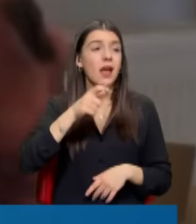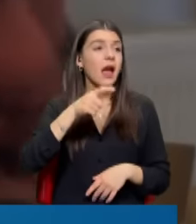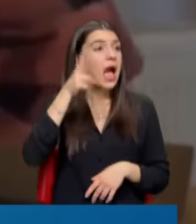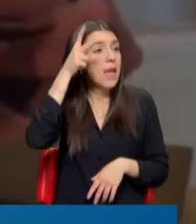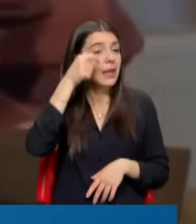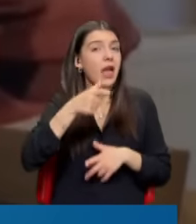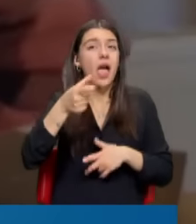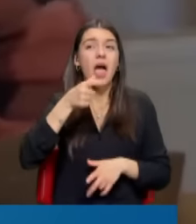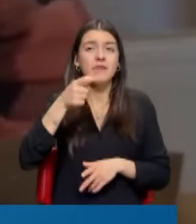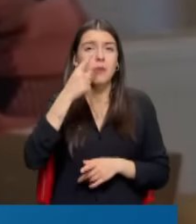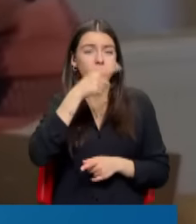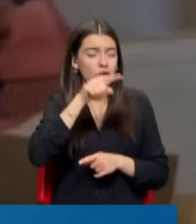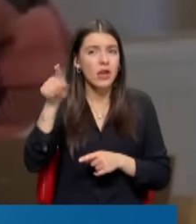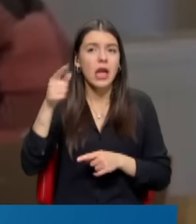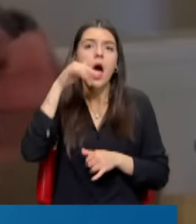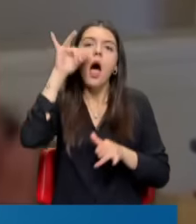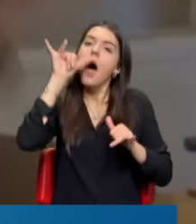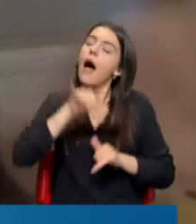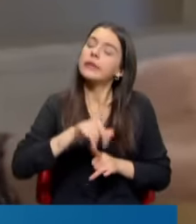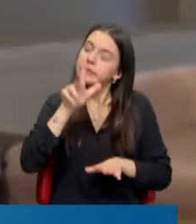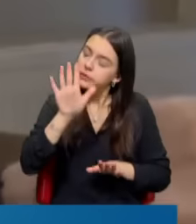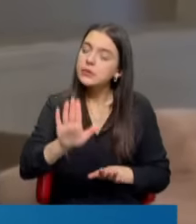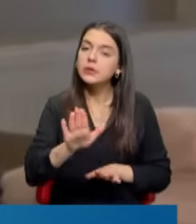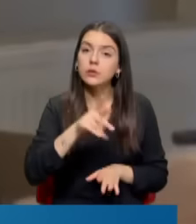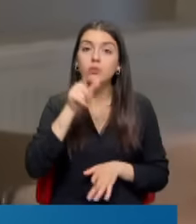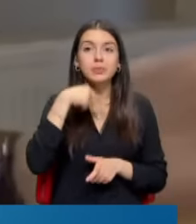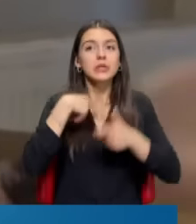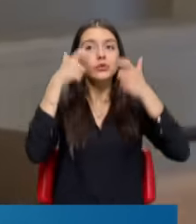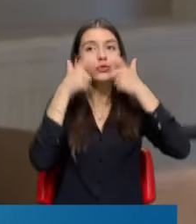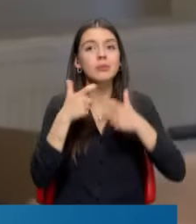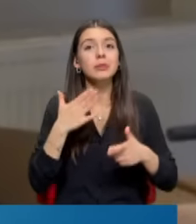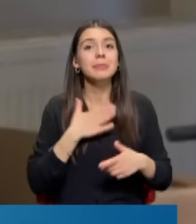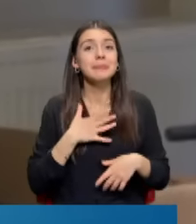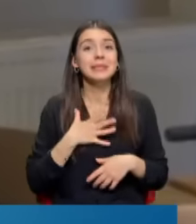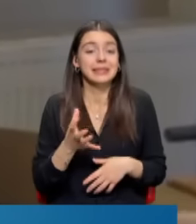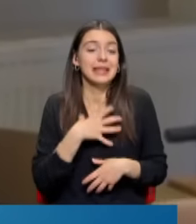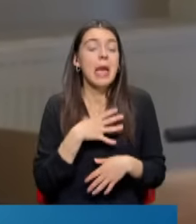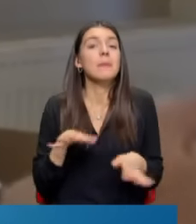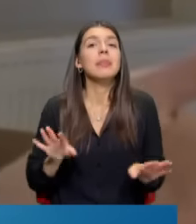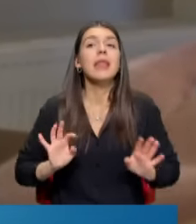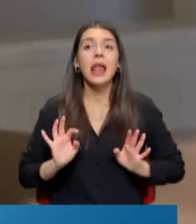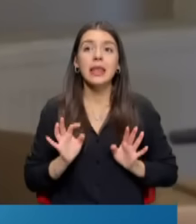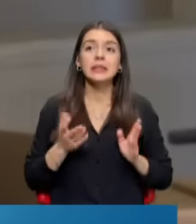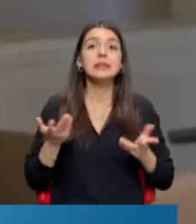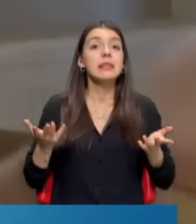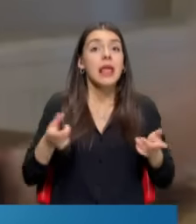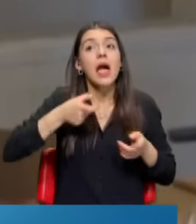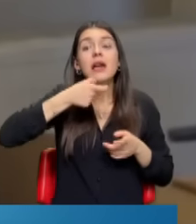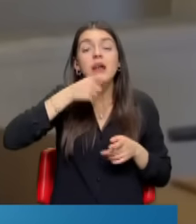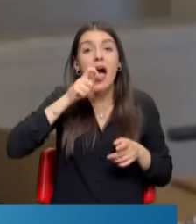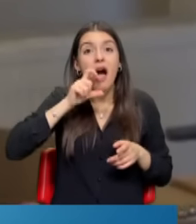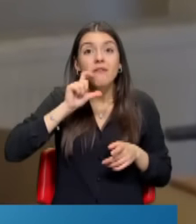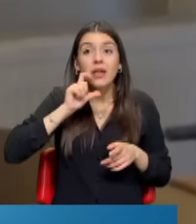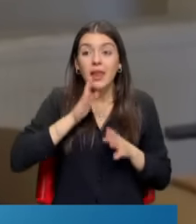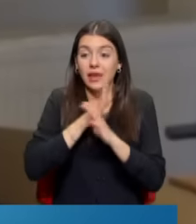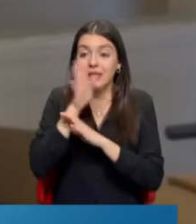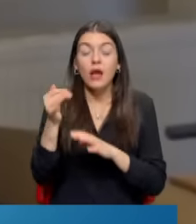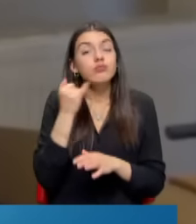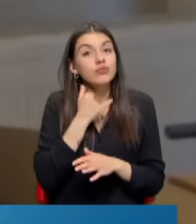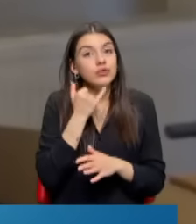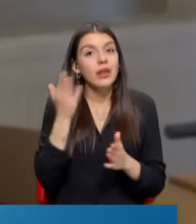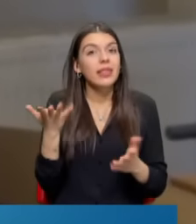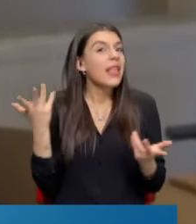kahveleri şu olur mu bu olur mu diye haklı olarak. Ama bunun sorumlusu ne işletmeler ne kafede giden